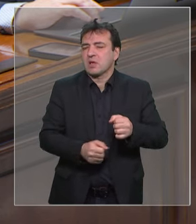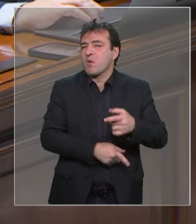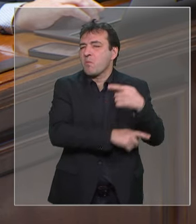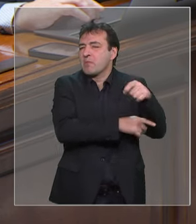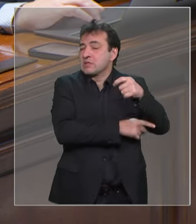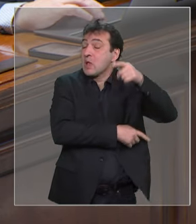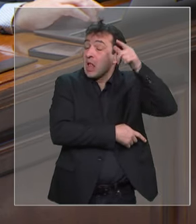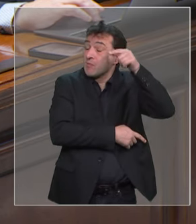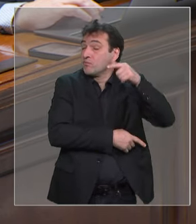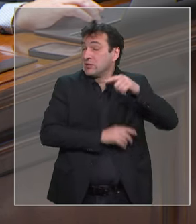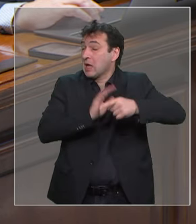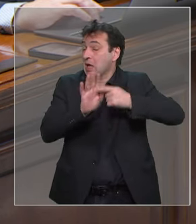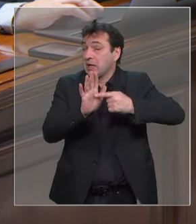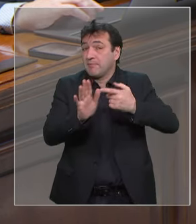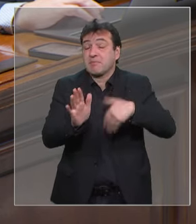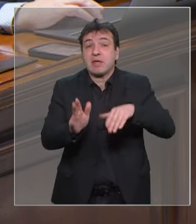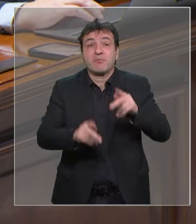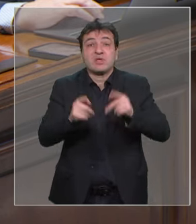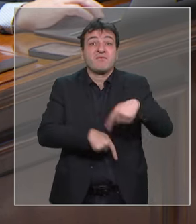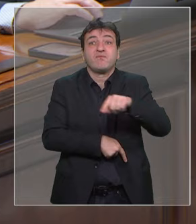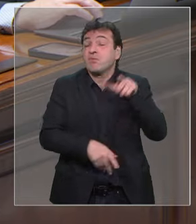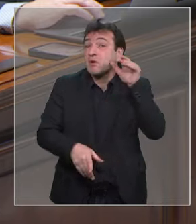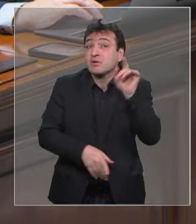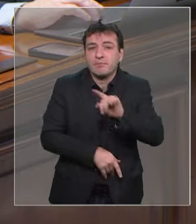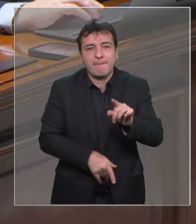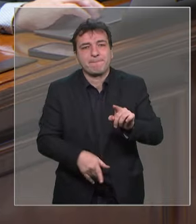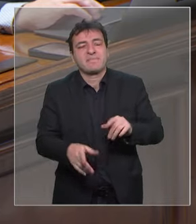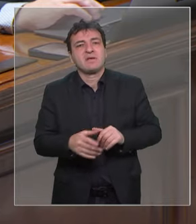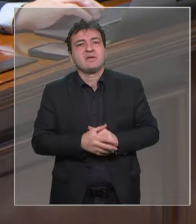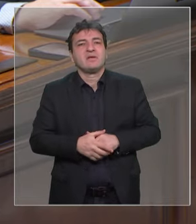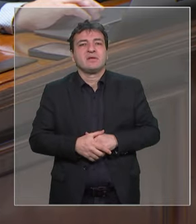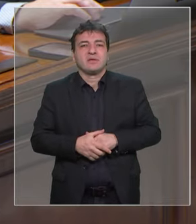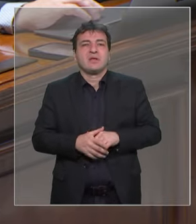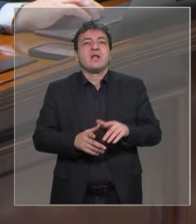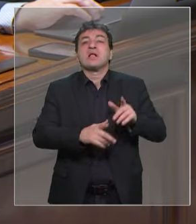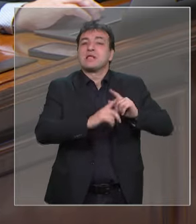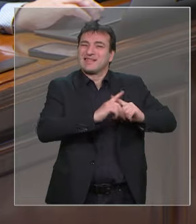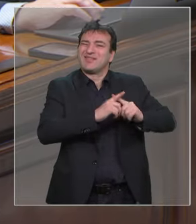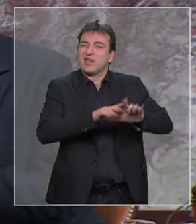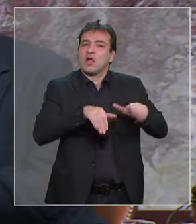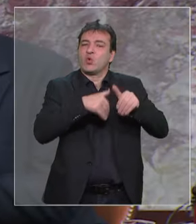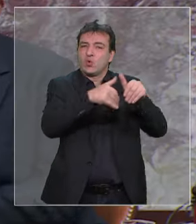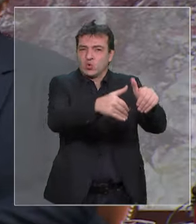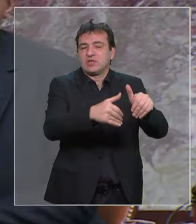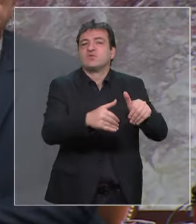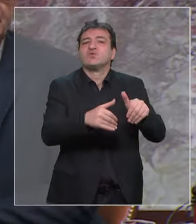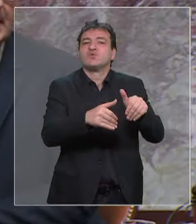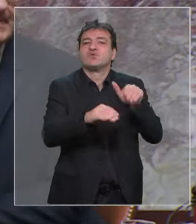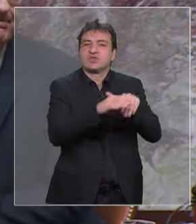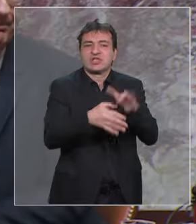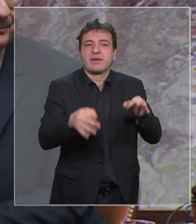très bien. Et merci d'ailleurs, beaucoup, les Madame consultations se sont poursuivies au Qatar. Je vous remercie. Merci beaucoup, Madame la